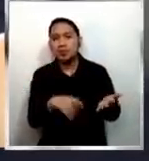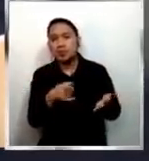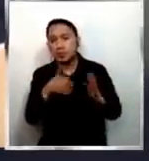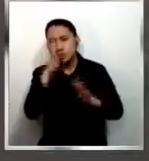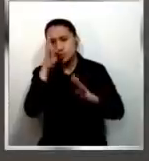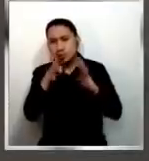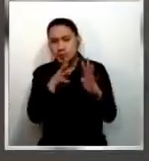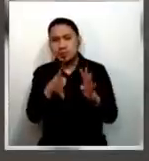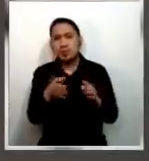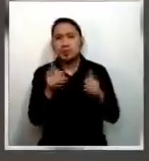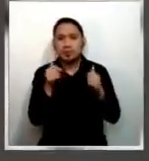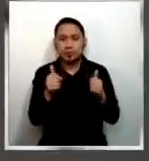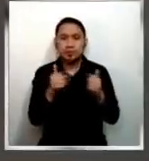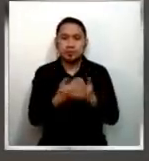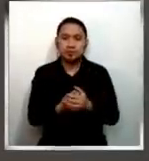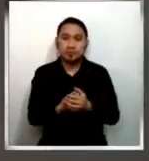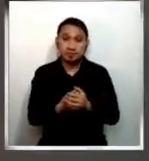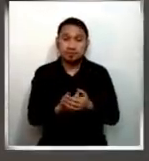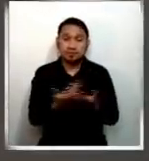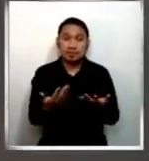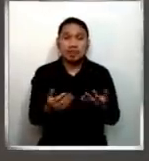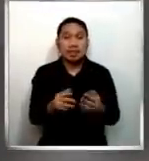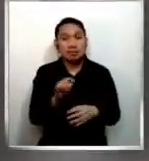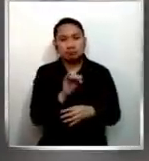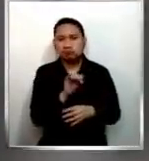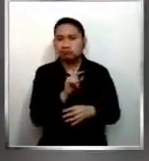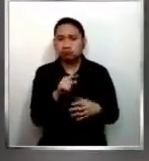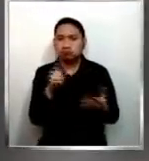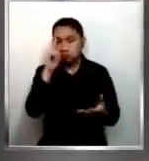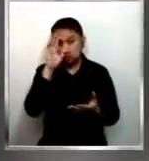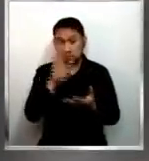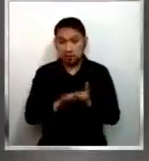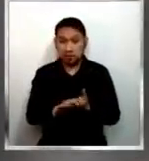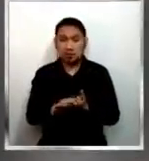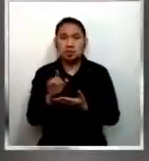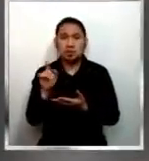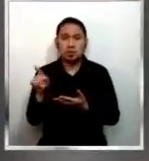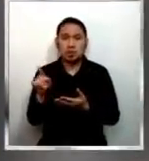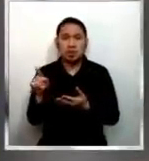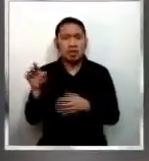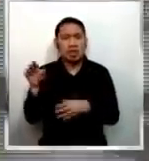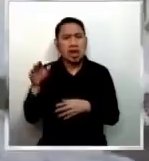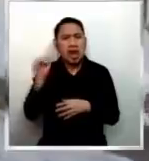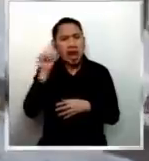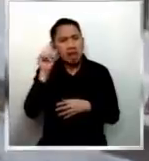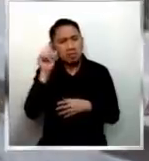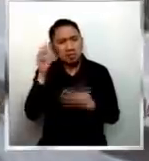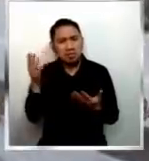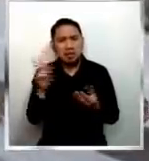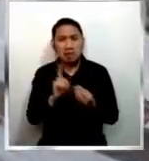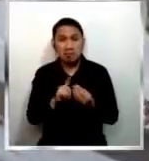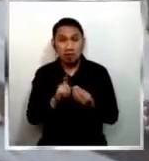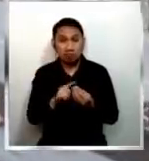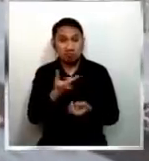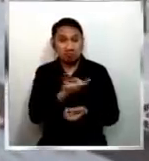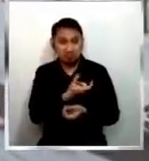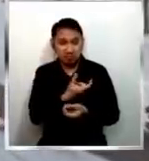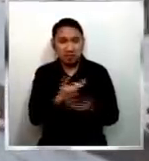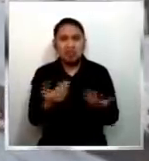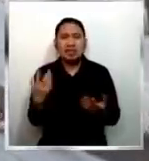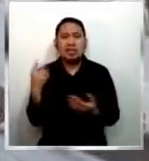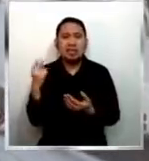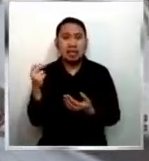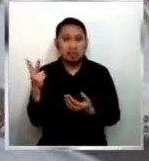malalang sakit. Gaya ni Nico, naniniwala rin ang OFW sa Russia na si Aimee sa Sputnik V. 13 taon na raw siya sa